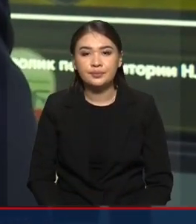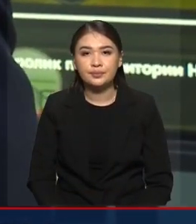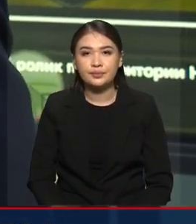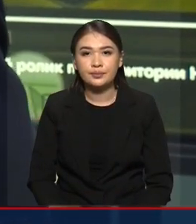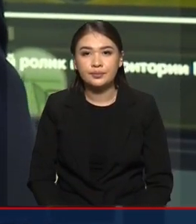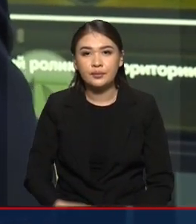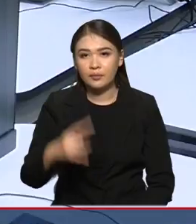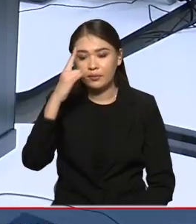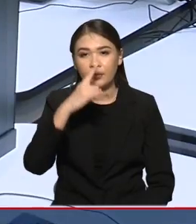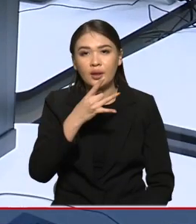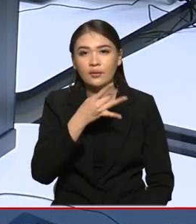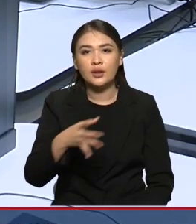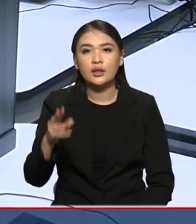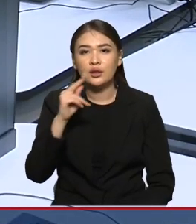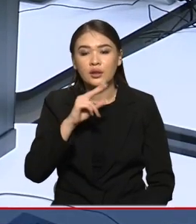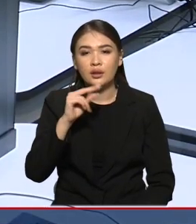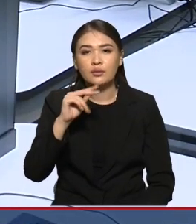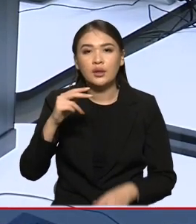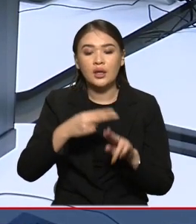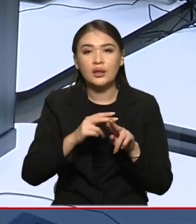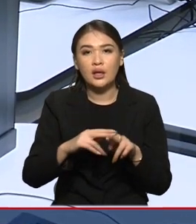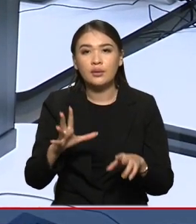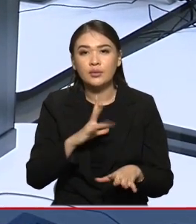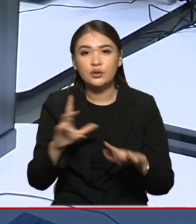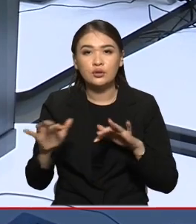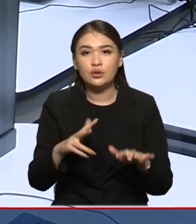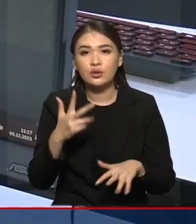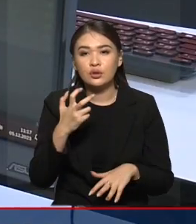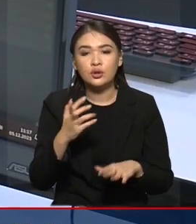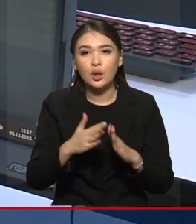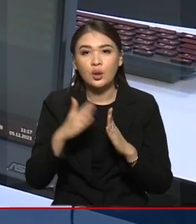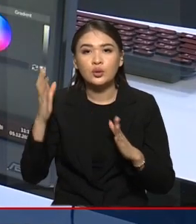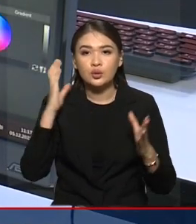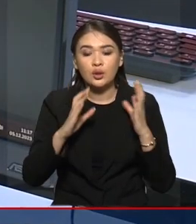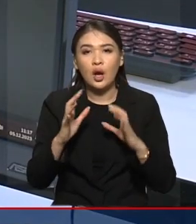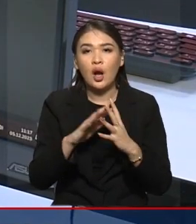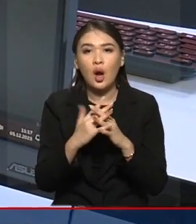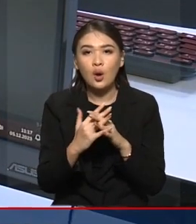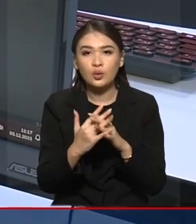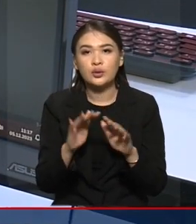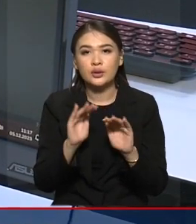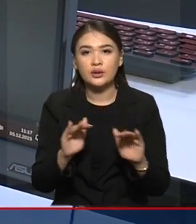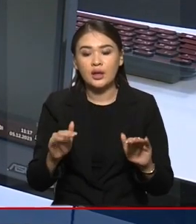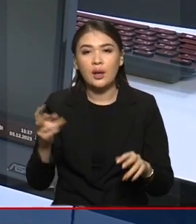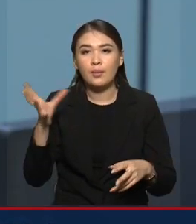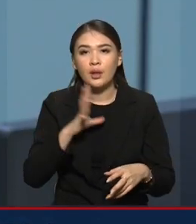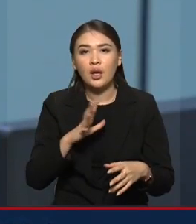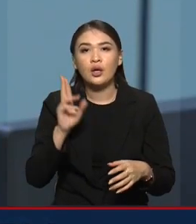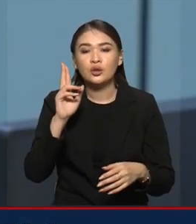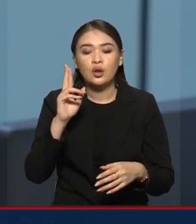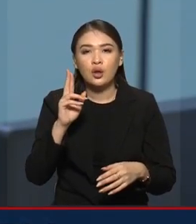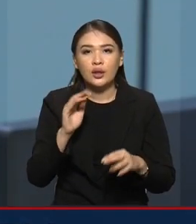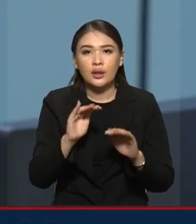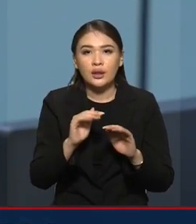Қазақша керемет сөйлеген. Ар ойлап артық білуге талпынған 300 студенттің басым бөлігі ауыл жастары мен әлеуметтік жағынан осал отбасыларының